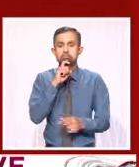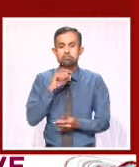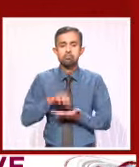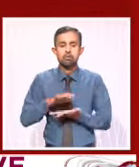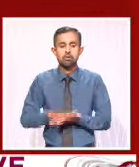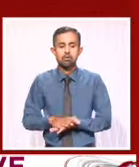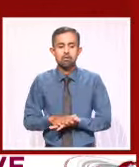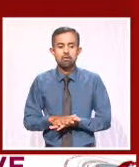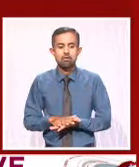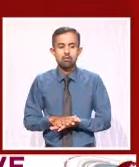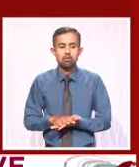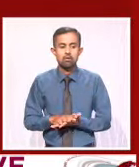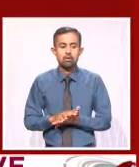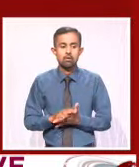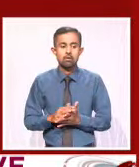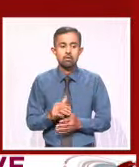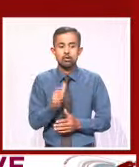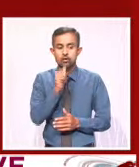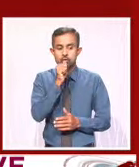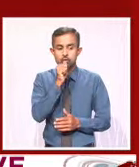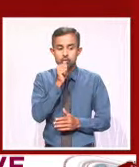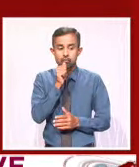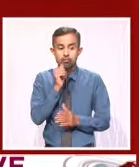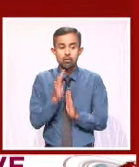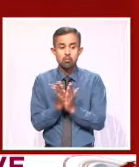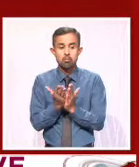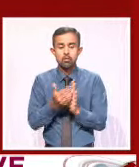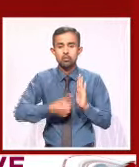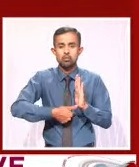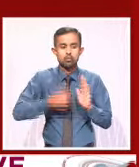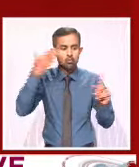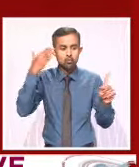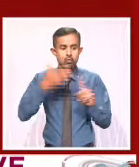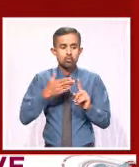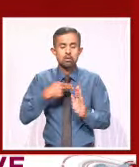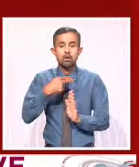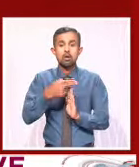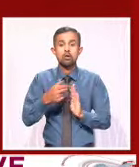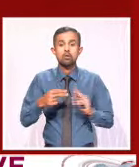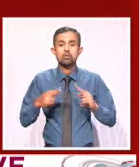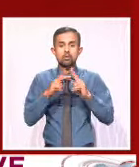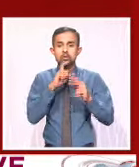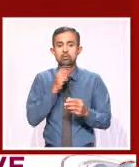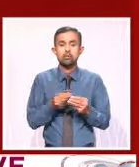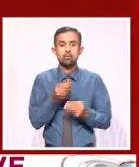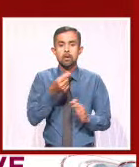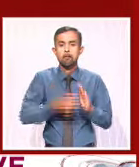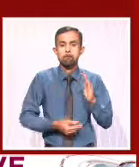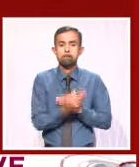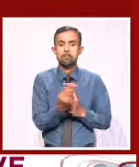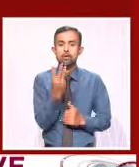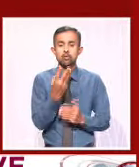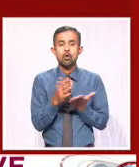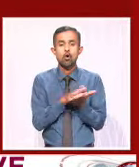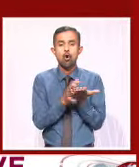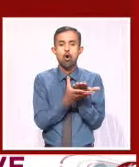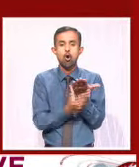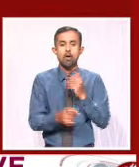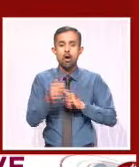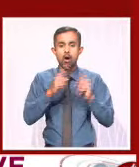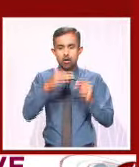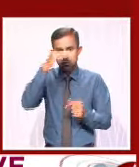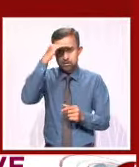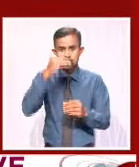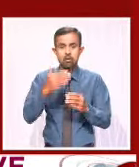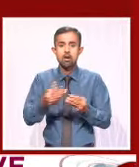තිබෙනවා. මේ අතර ජාතික ජල ශාස්ත්‍රයේ නැමැති පනත් කැටුම්පත සම්බන්ධයෙන් ශ්‍රේෂ්ඨාධිකරණයට ඉදිරිපත් කරන ලද පෙත්සම් 3ක පිටපත්